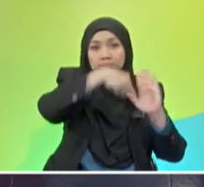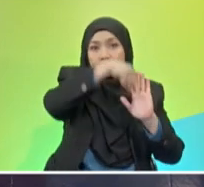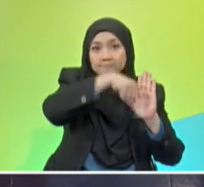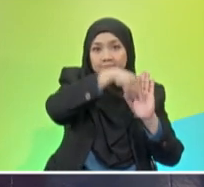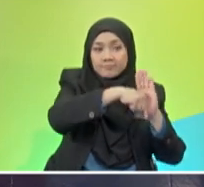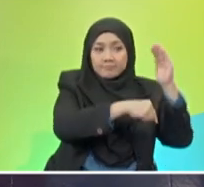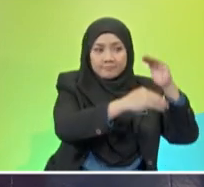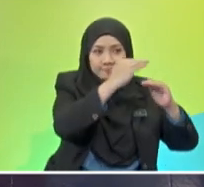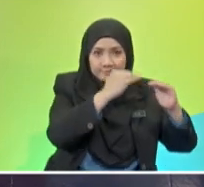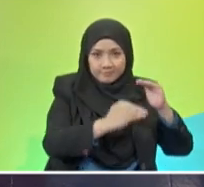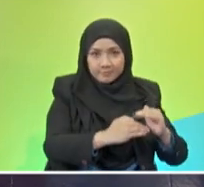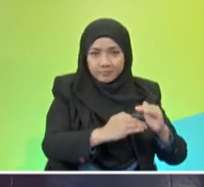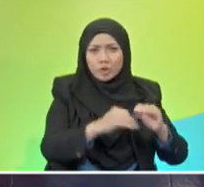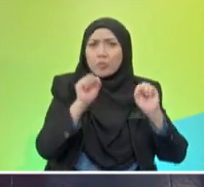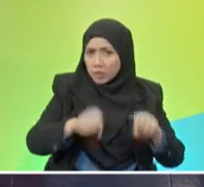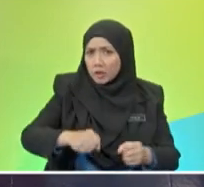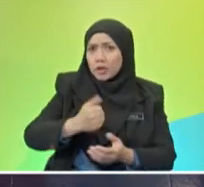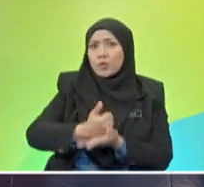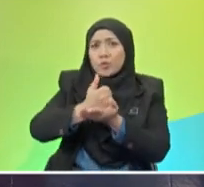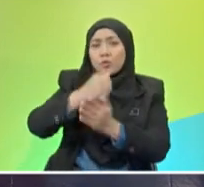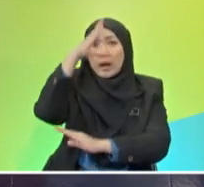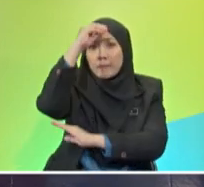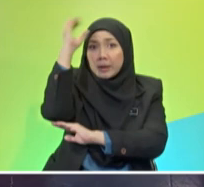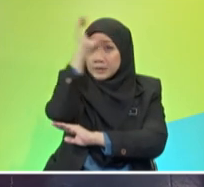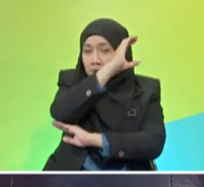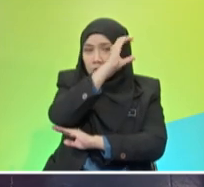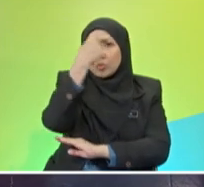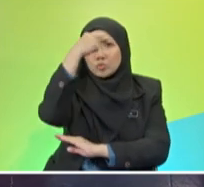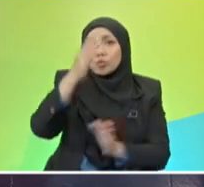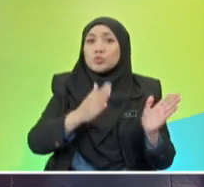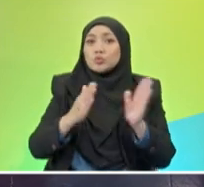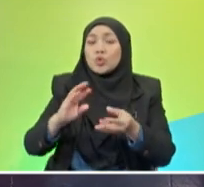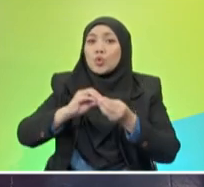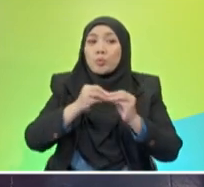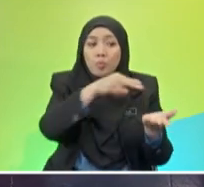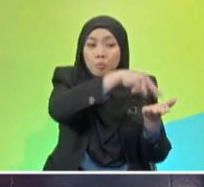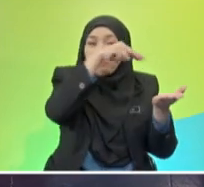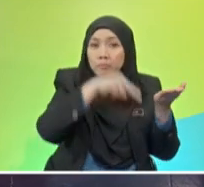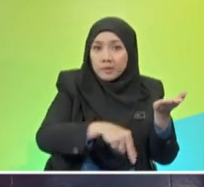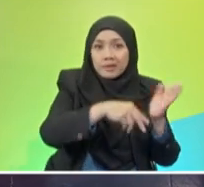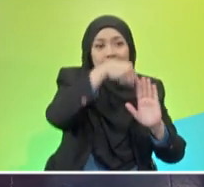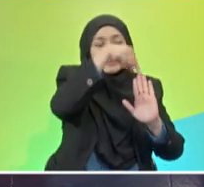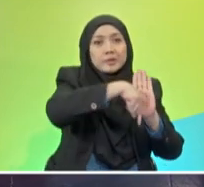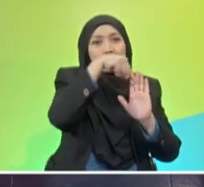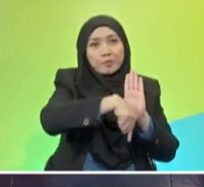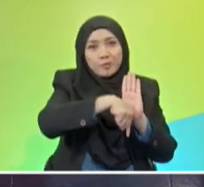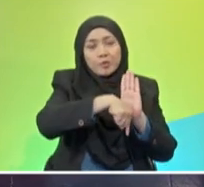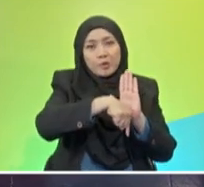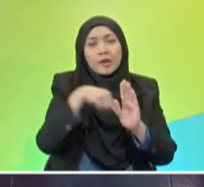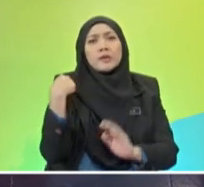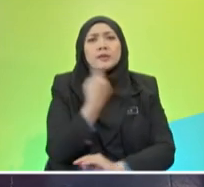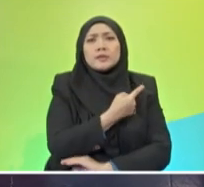sedia? Boleh tak tolong Abang Chris untuk susun nombor secara menurun? Menurun. Kita nak